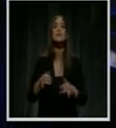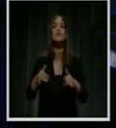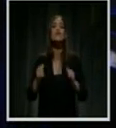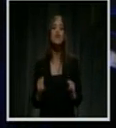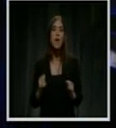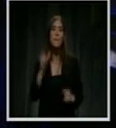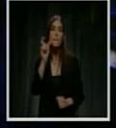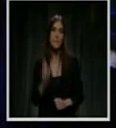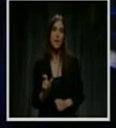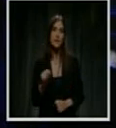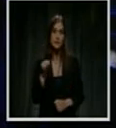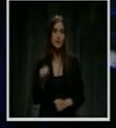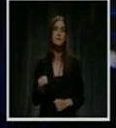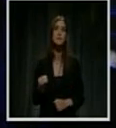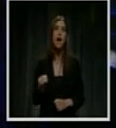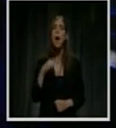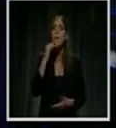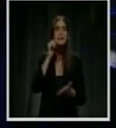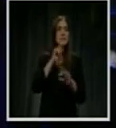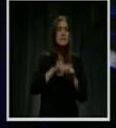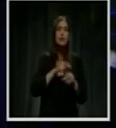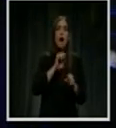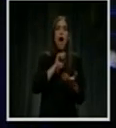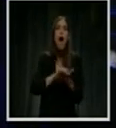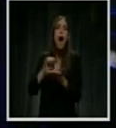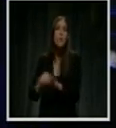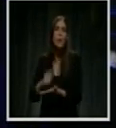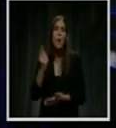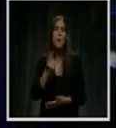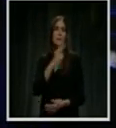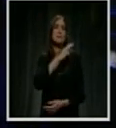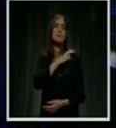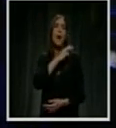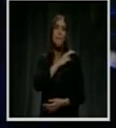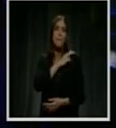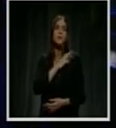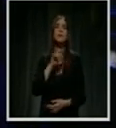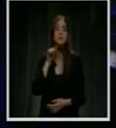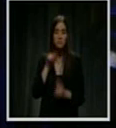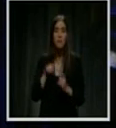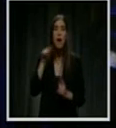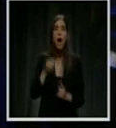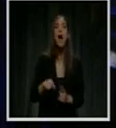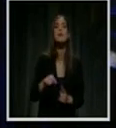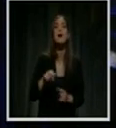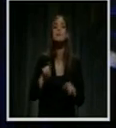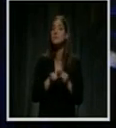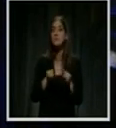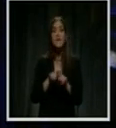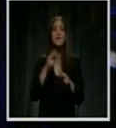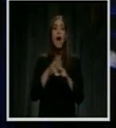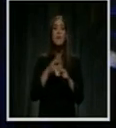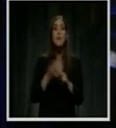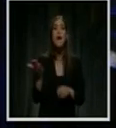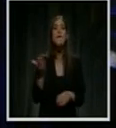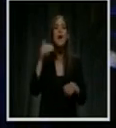ħajkollu chairpersonship in office u ngħatat lill-pajjiżna l-istess is-saħħa li ngħatajna bil-mandat ta' vot fil-United